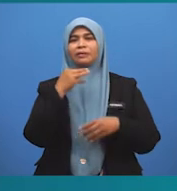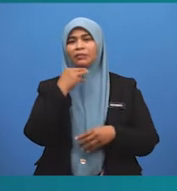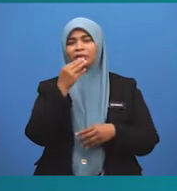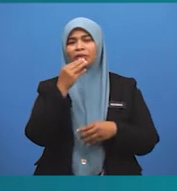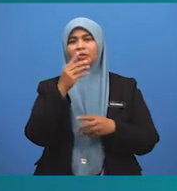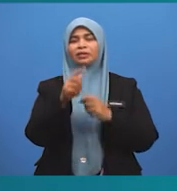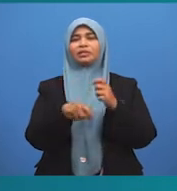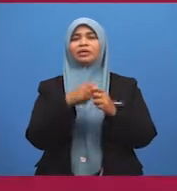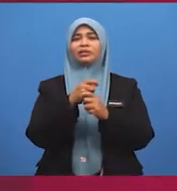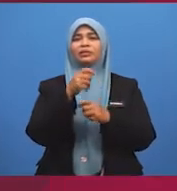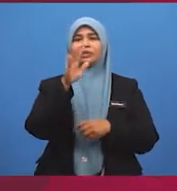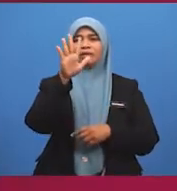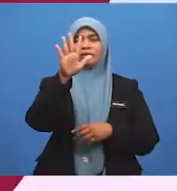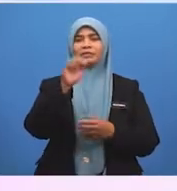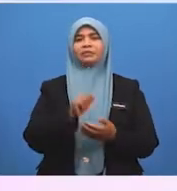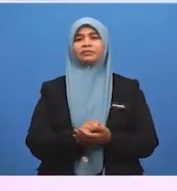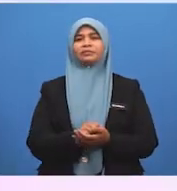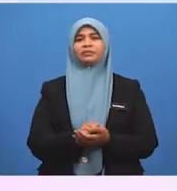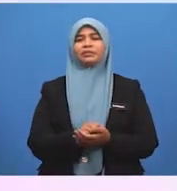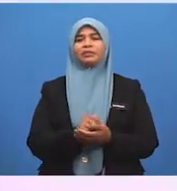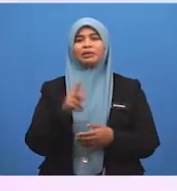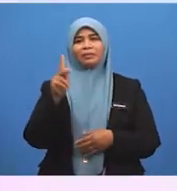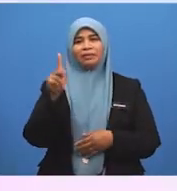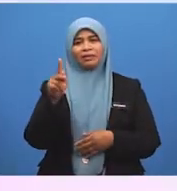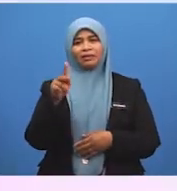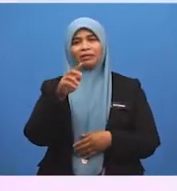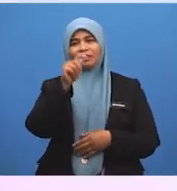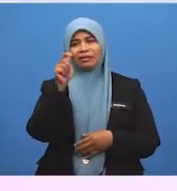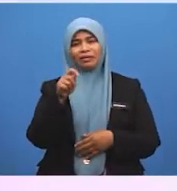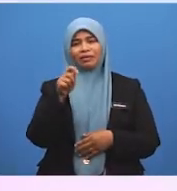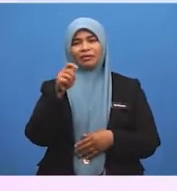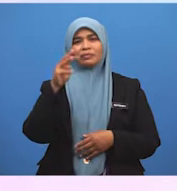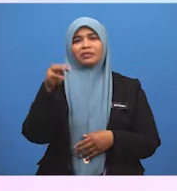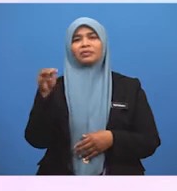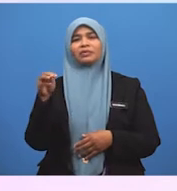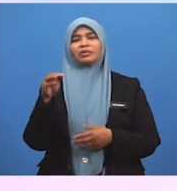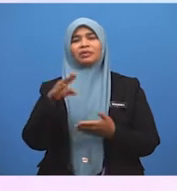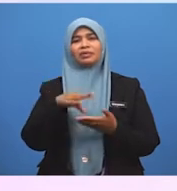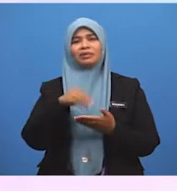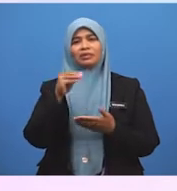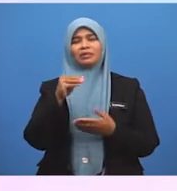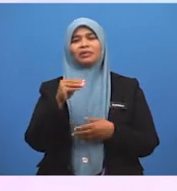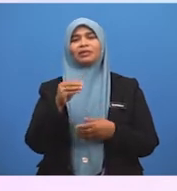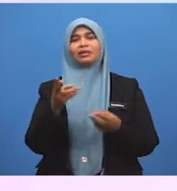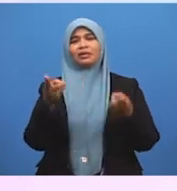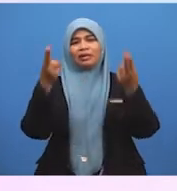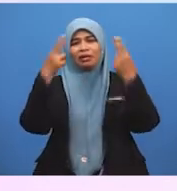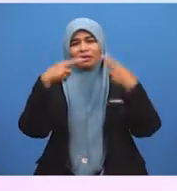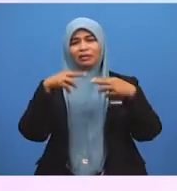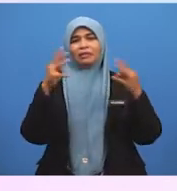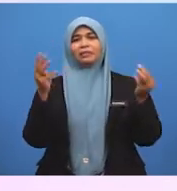moral tahun 5. Pernah tak murid-murid menghadiri majlis